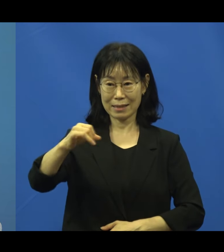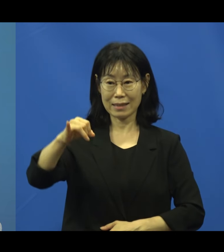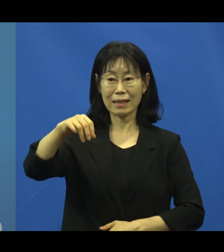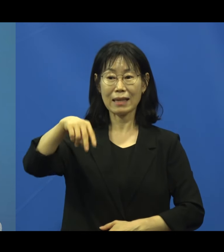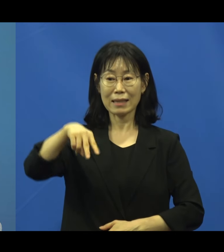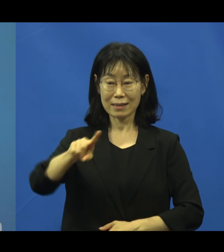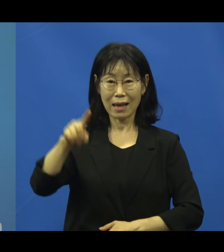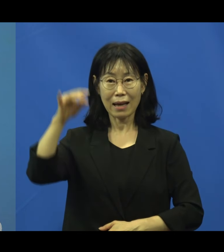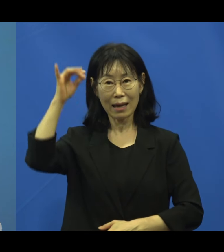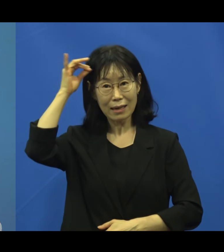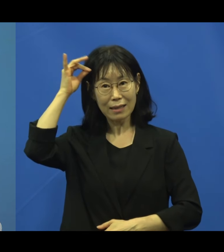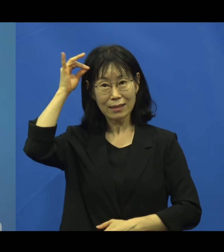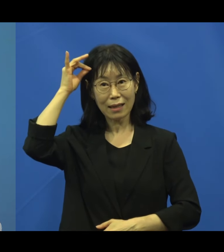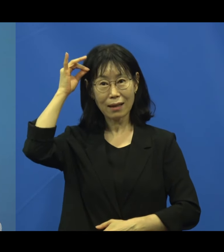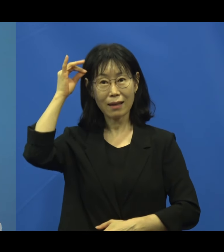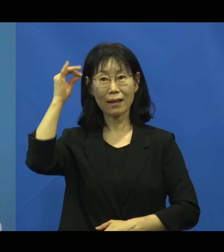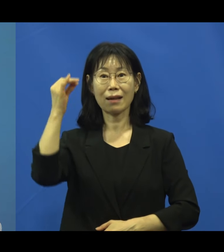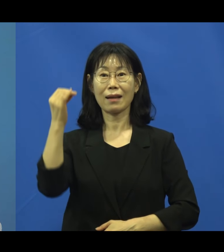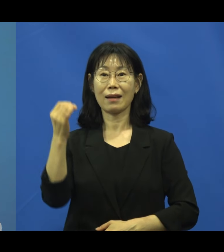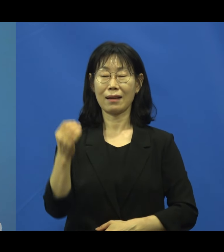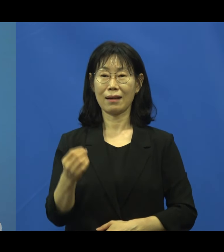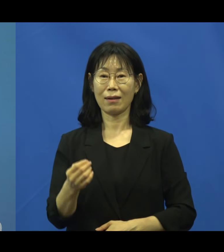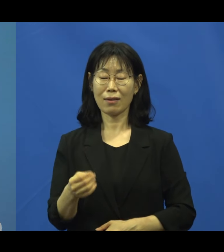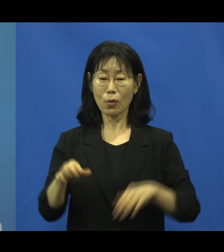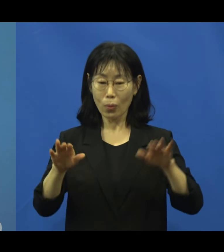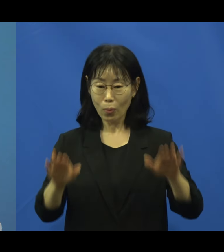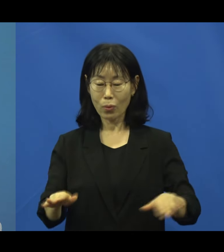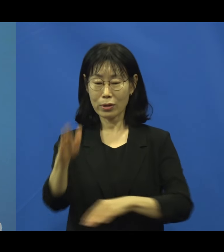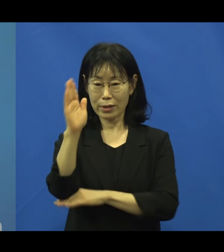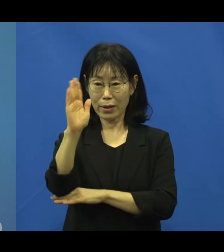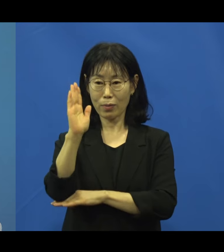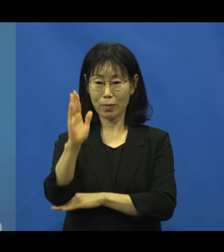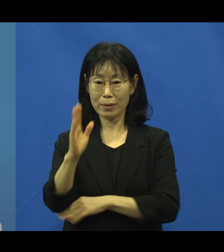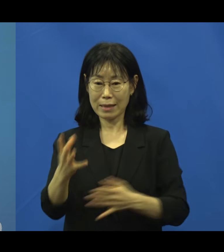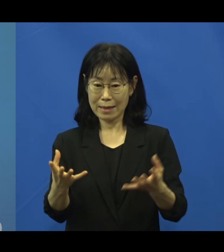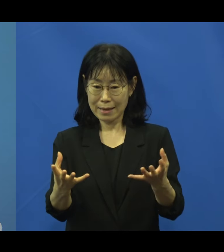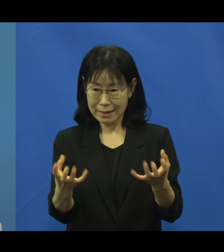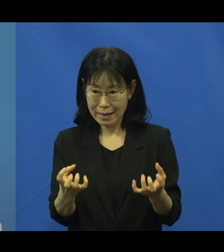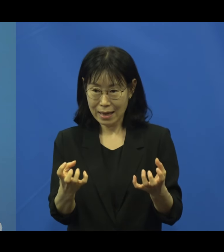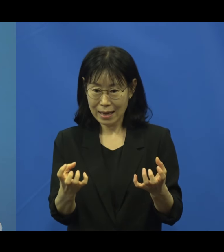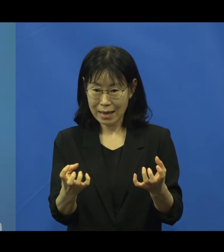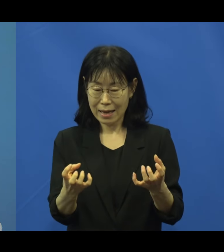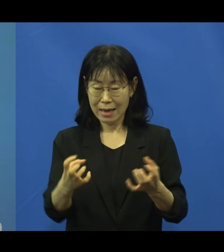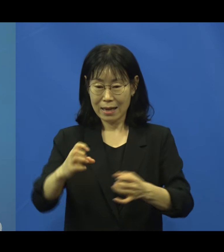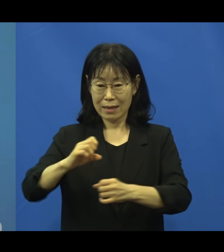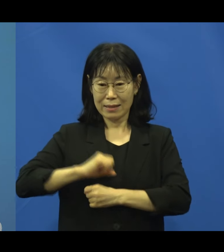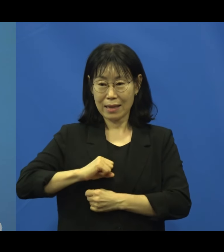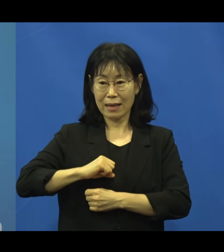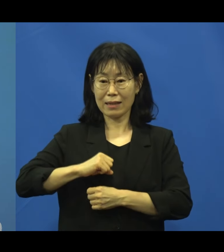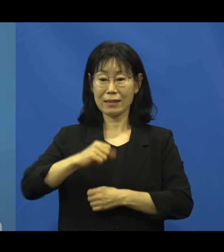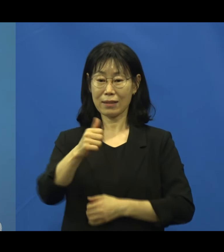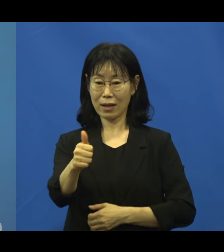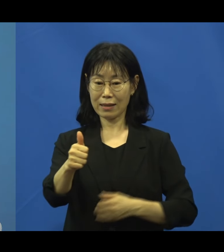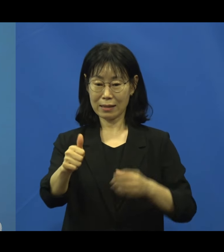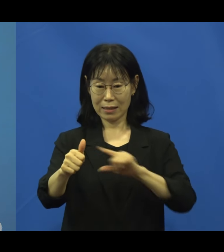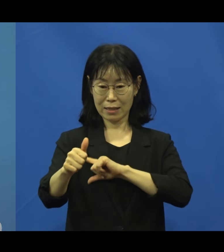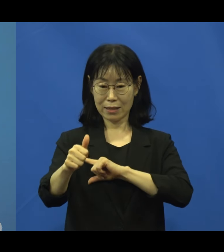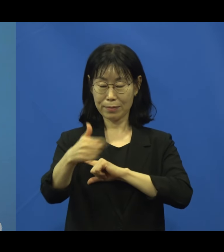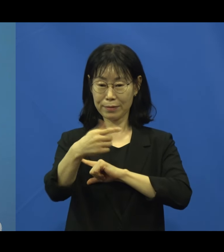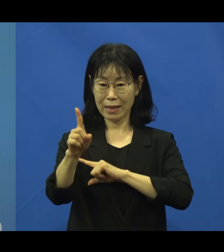엘리사의 스토리 중에서도 나병 환자였던 나만 장관에 대한 얘기를 하겠습니다. 많이